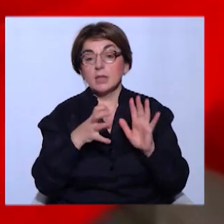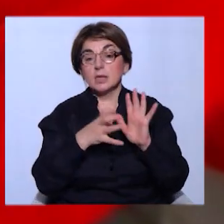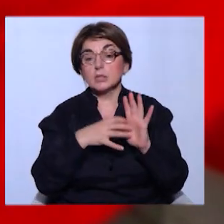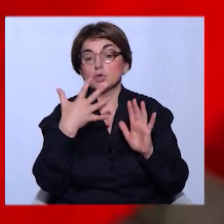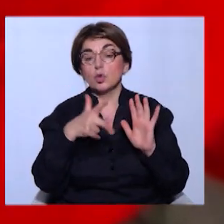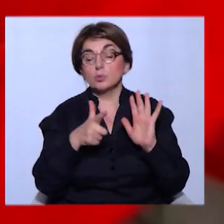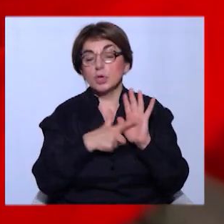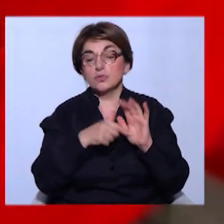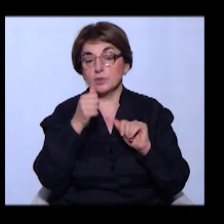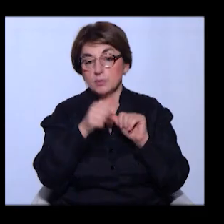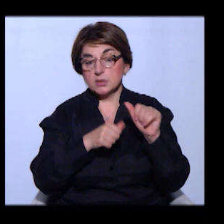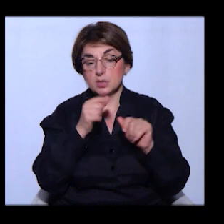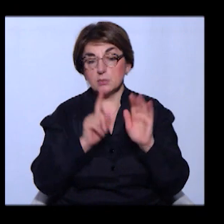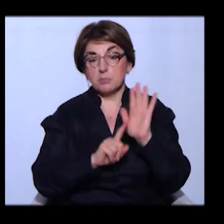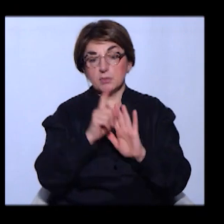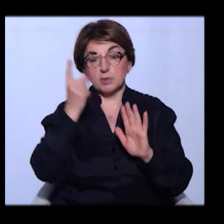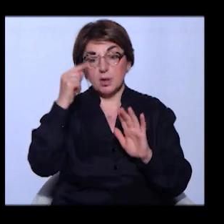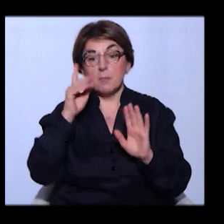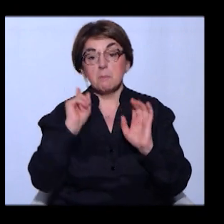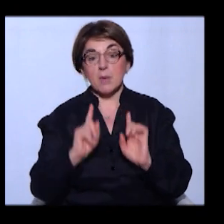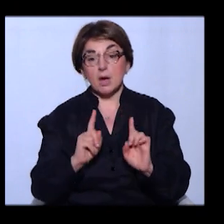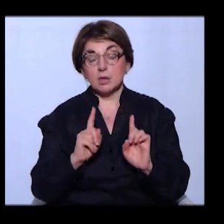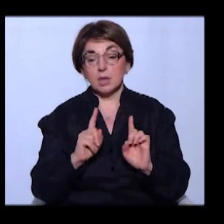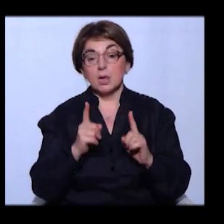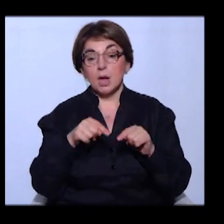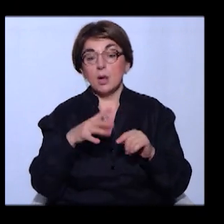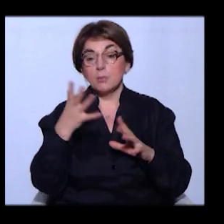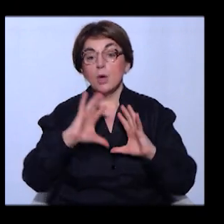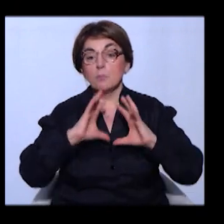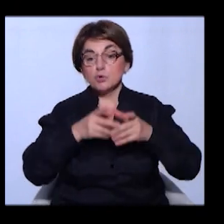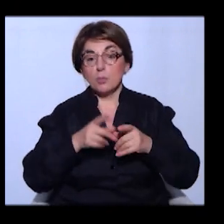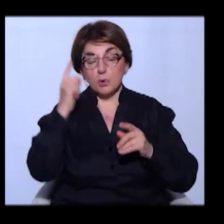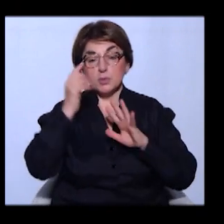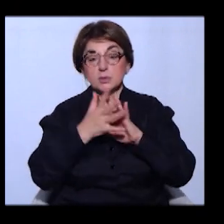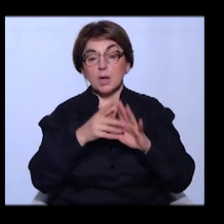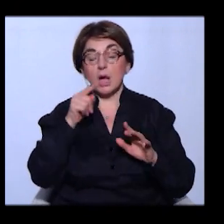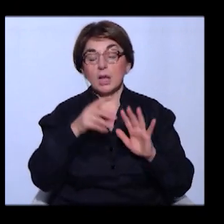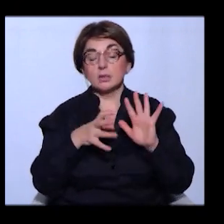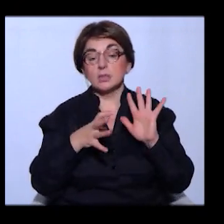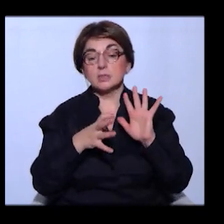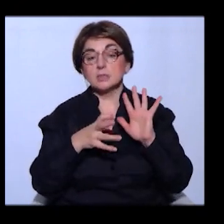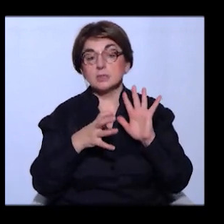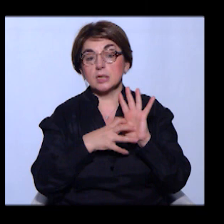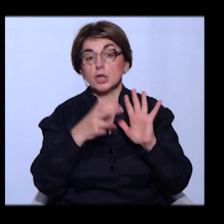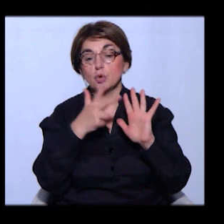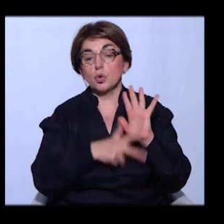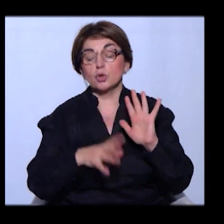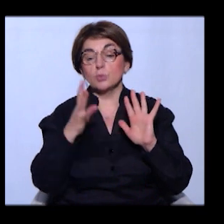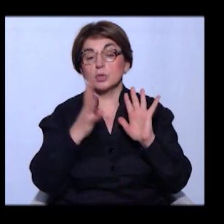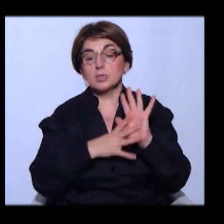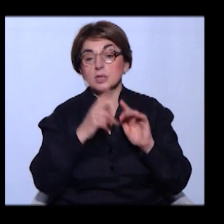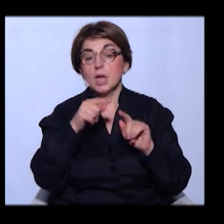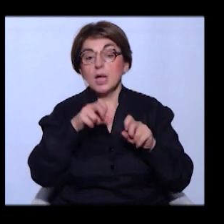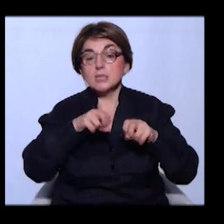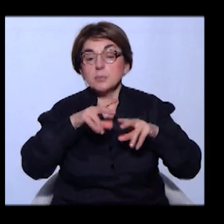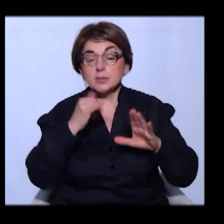შრის ინტენსიური დაშლა, ახლა უკვე ვხედავთ, რომ ის ნელ-ნელა ივსება და მათივე გამოთვლით ეს ტენდენცია თუ ესე გაგრძელდა, ოზონის